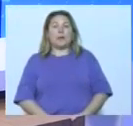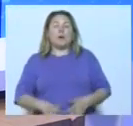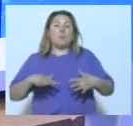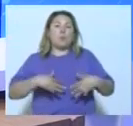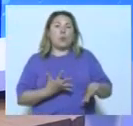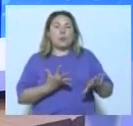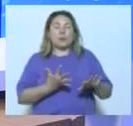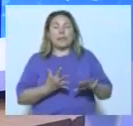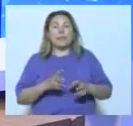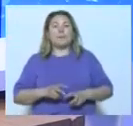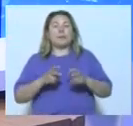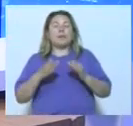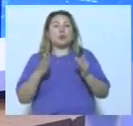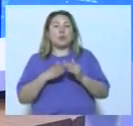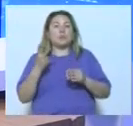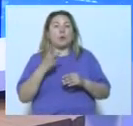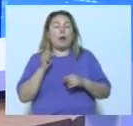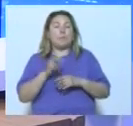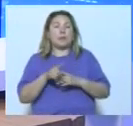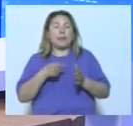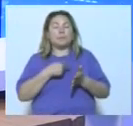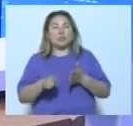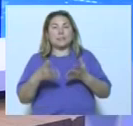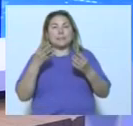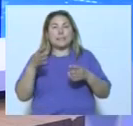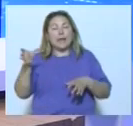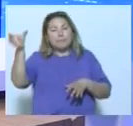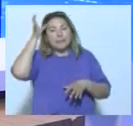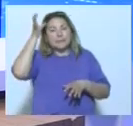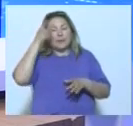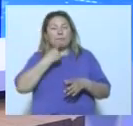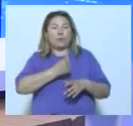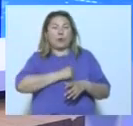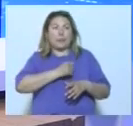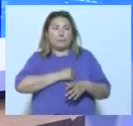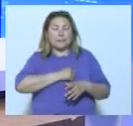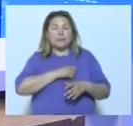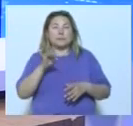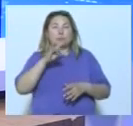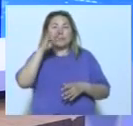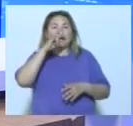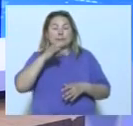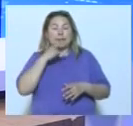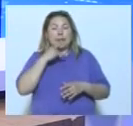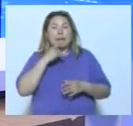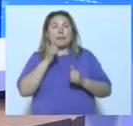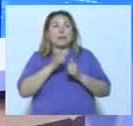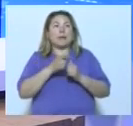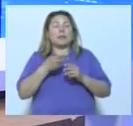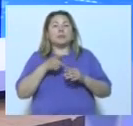Море – их второй дом. 2 апреля отмечается День образования военно-морских сил Вооруженных сил Республики Казахстан. Ежегодно с этого